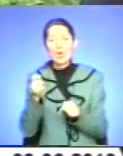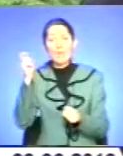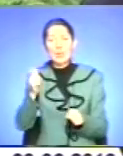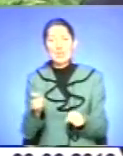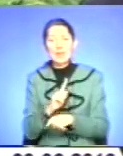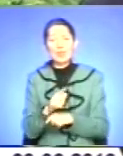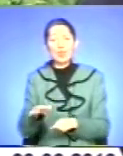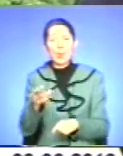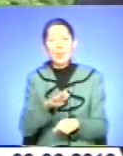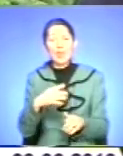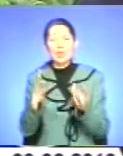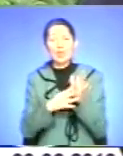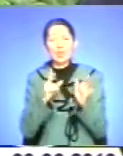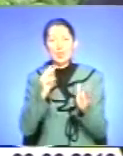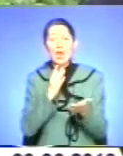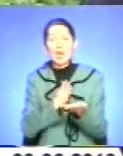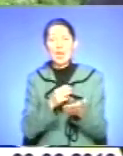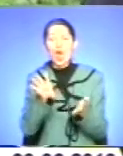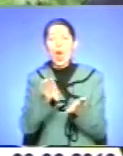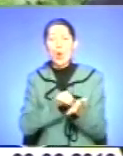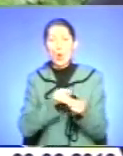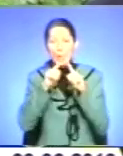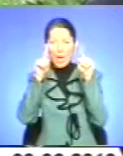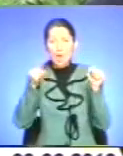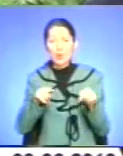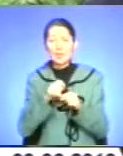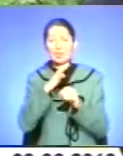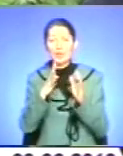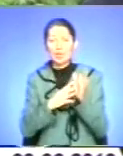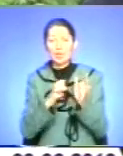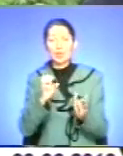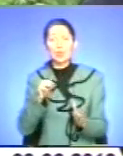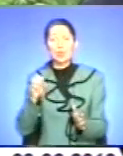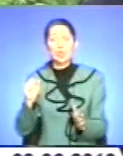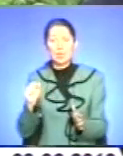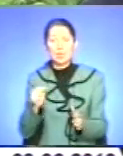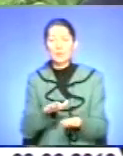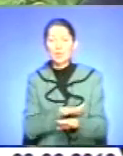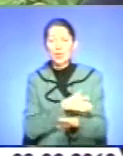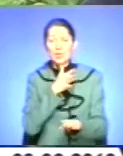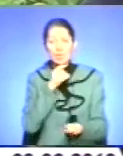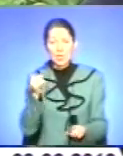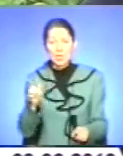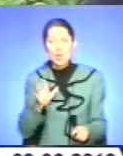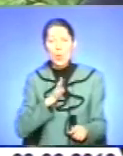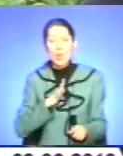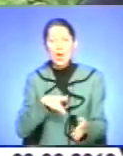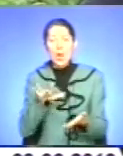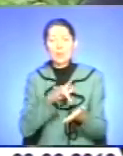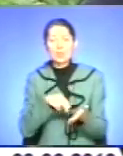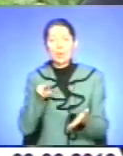копія цієї ікони 19 століття. І довший час вона перебувала в Дубному під